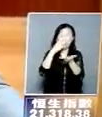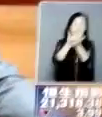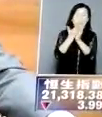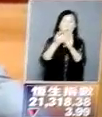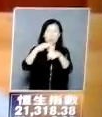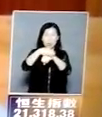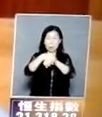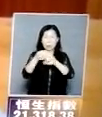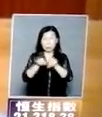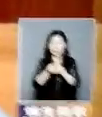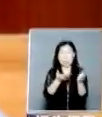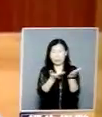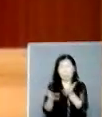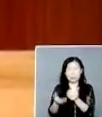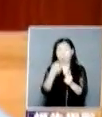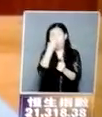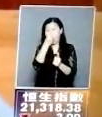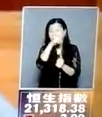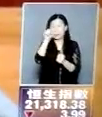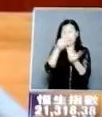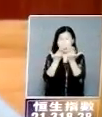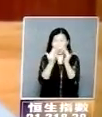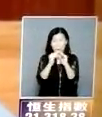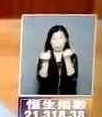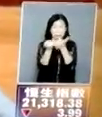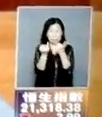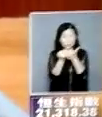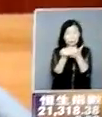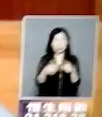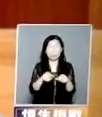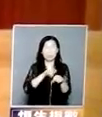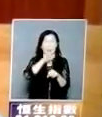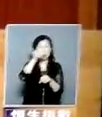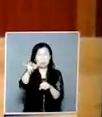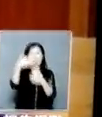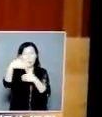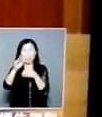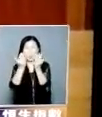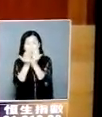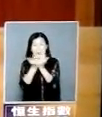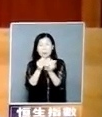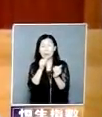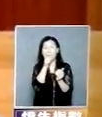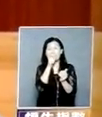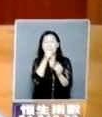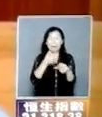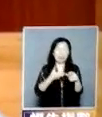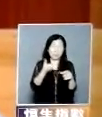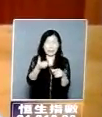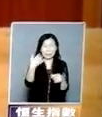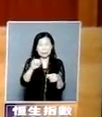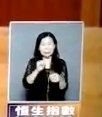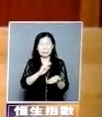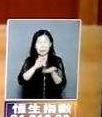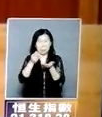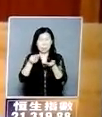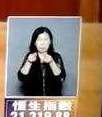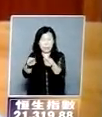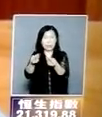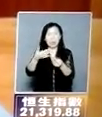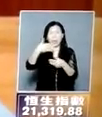中，让香港的大学同学他自己没有去外国留学，或者父母没有这样的经济能力去送去外国留学，